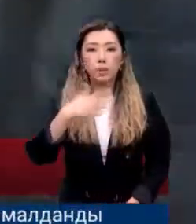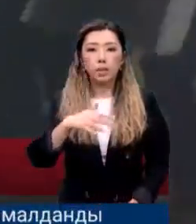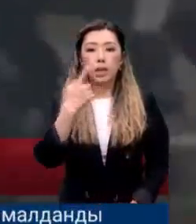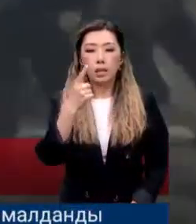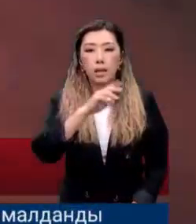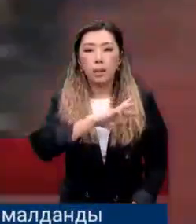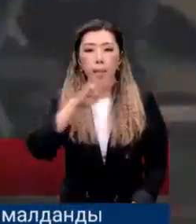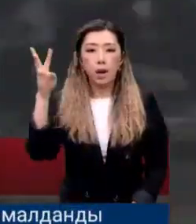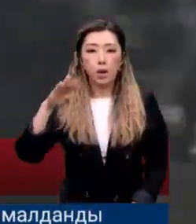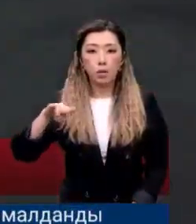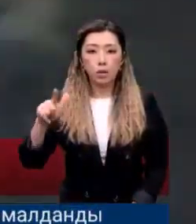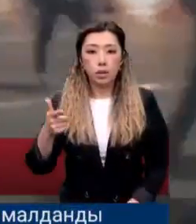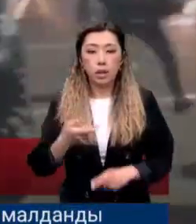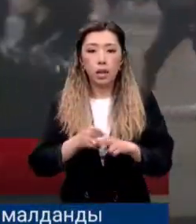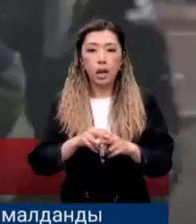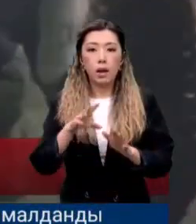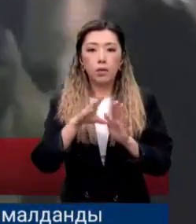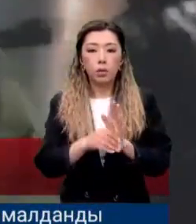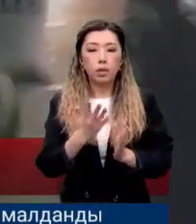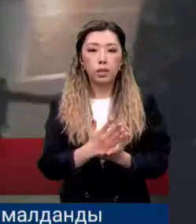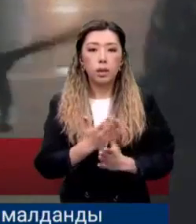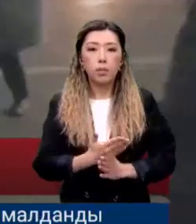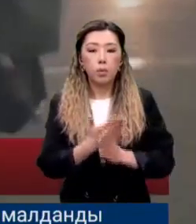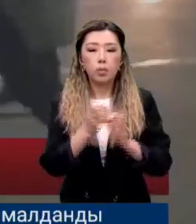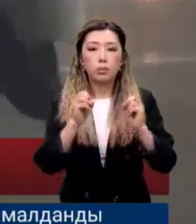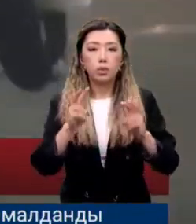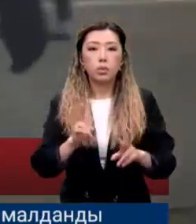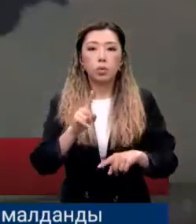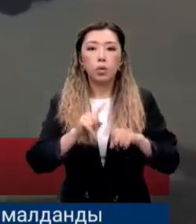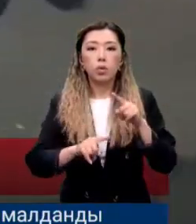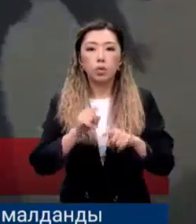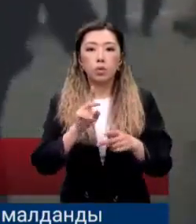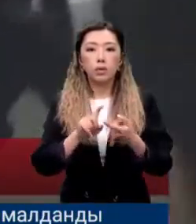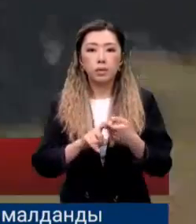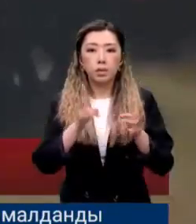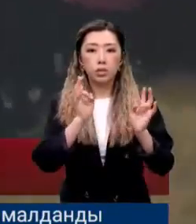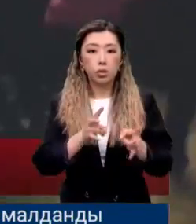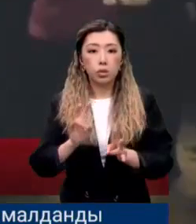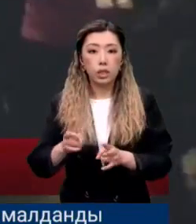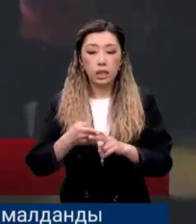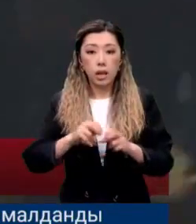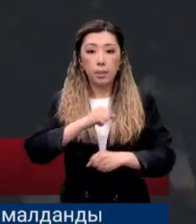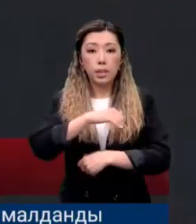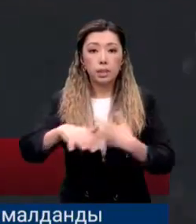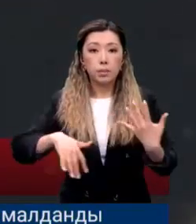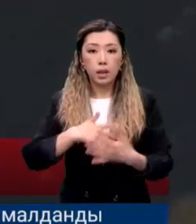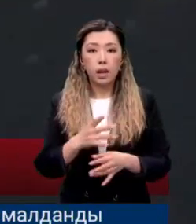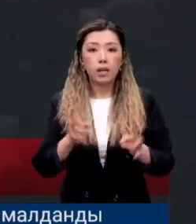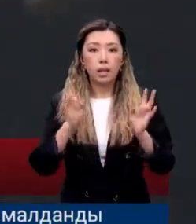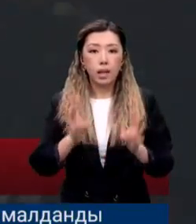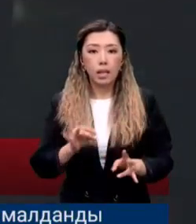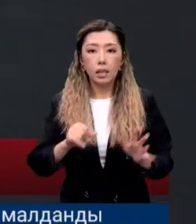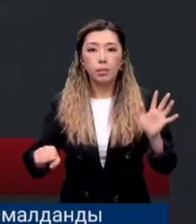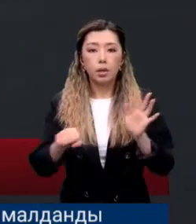миллион тенге. Кроме того, материальную помощь оказали родственникам случайных жертв январской трагедии. Напомню, что в ходе беспорядков среди раненых и